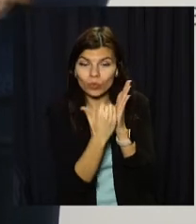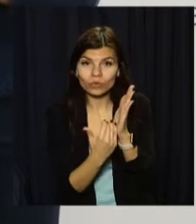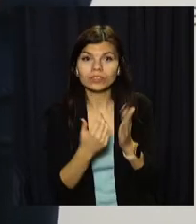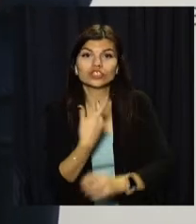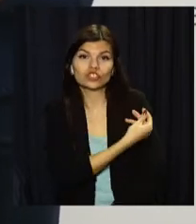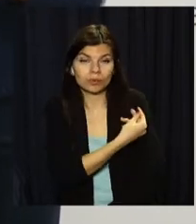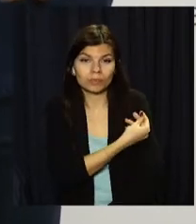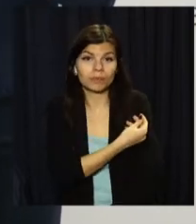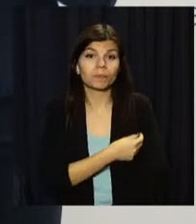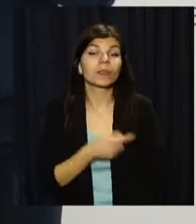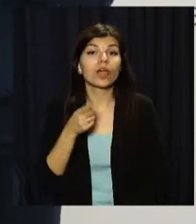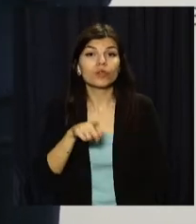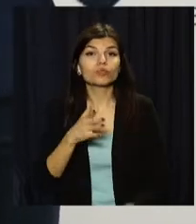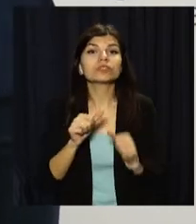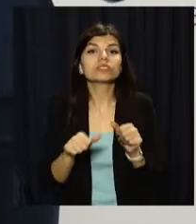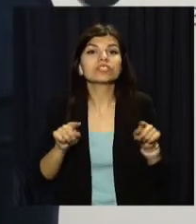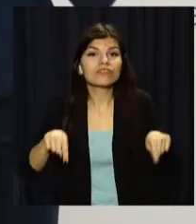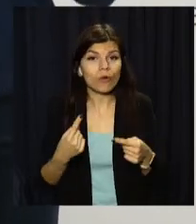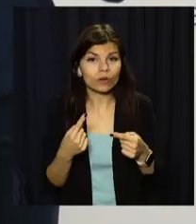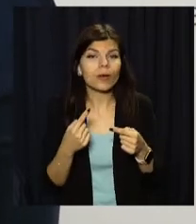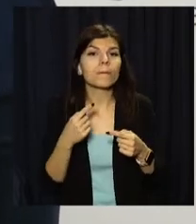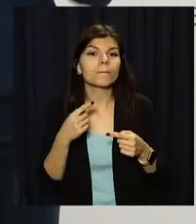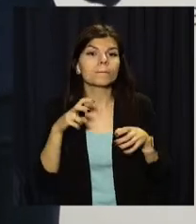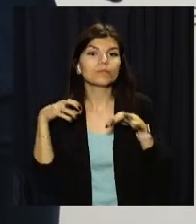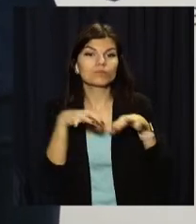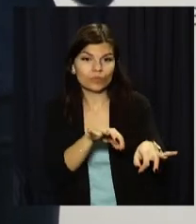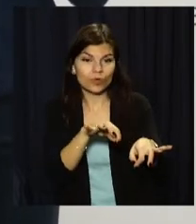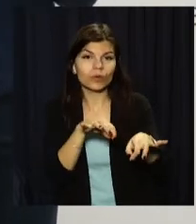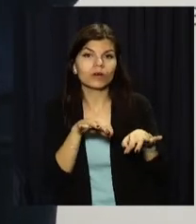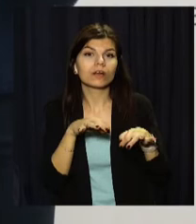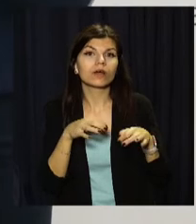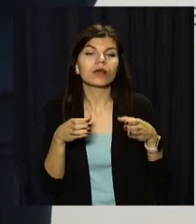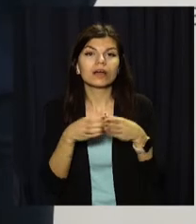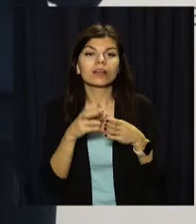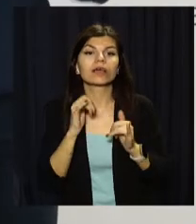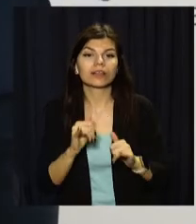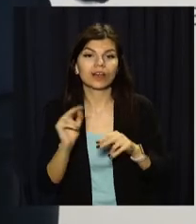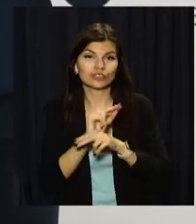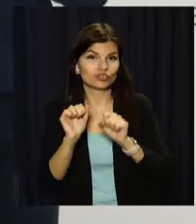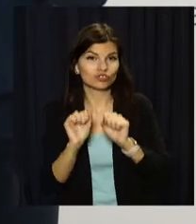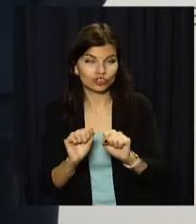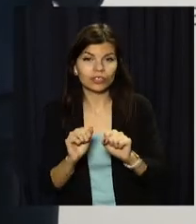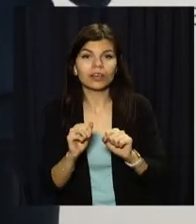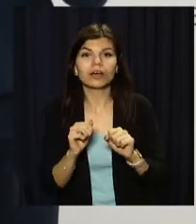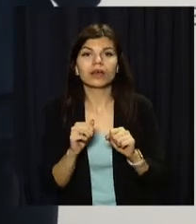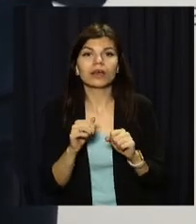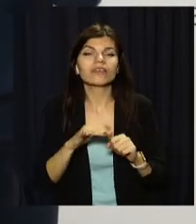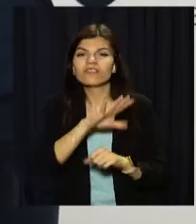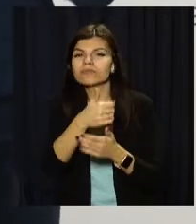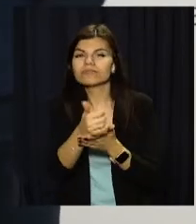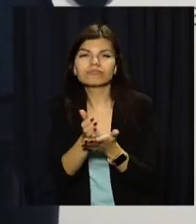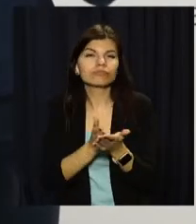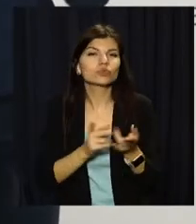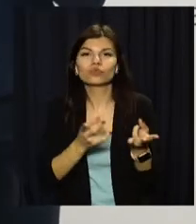щеплень. Крім того, будуть створені відповідно мобільні бригади з імунізації за умови забезпечення всіма